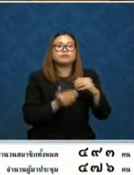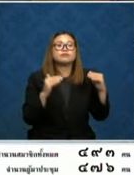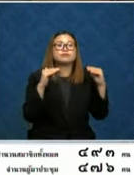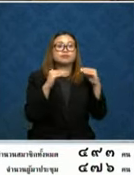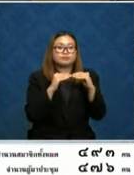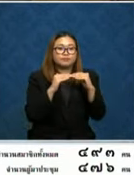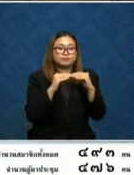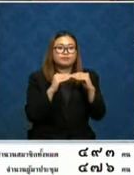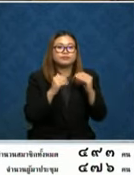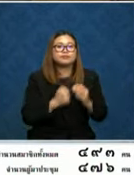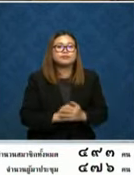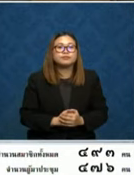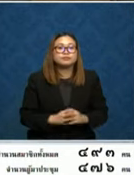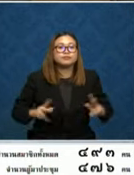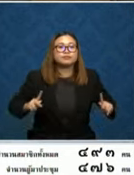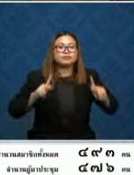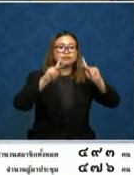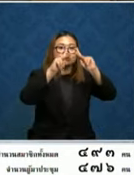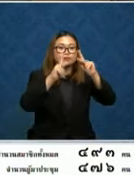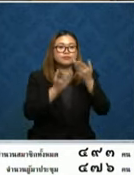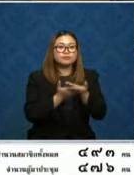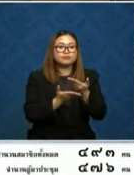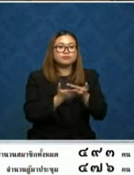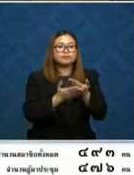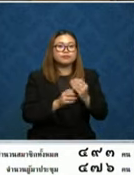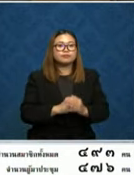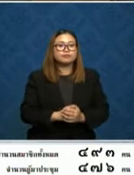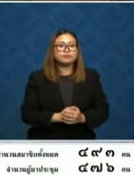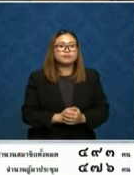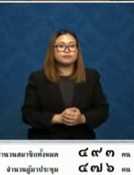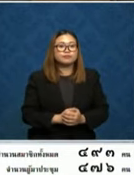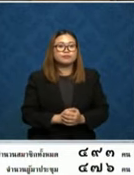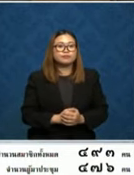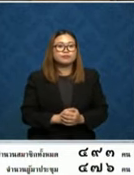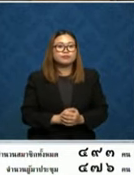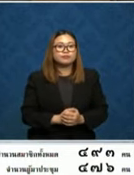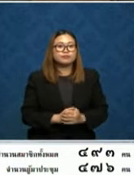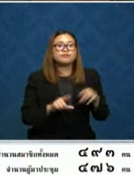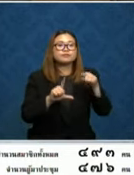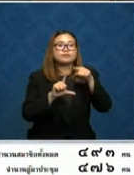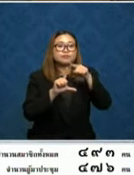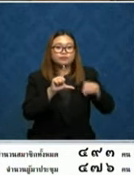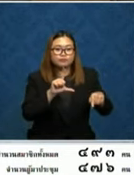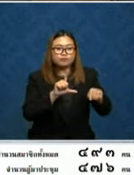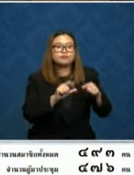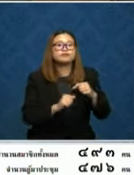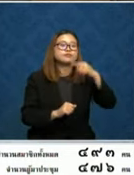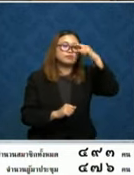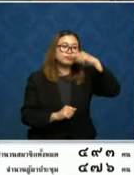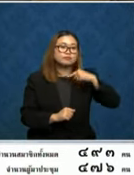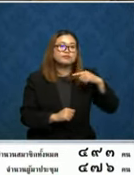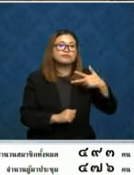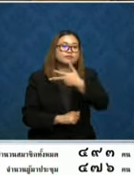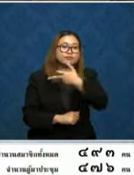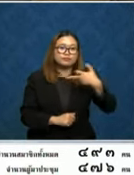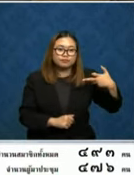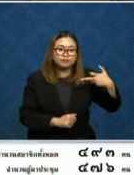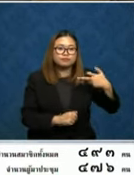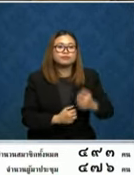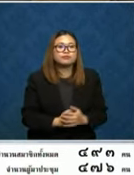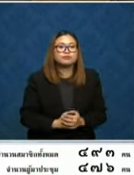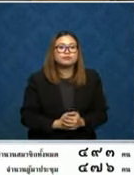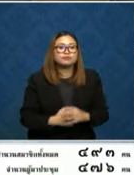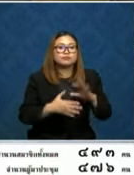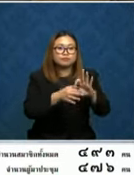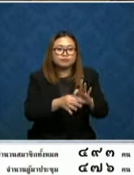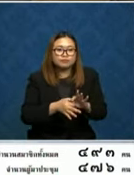ที่จะให้กระทรวงการคลังในฐานะผู้ถือหุ้นใหญ่ของการบินไทยนะครับเข้ามามีส่วนเกี่ยวข้อง